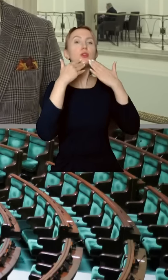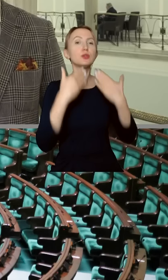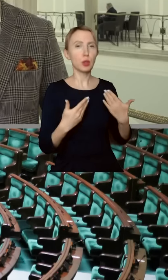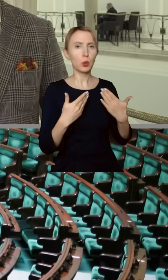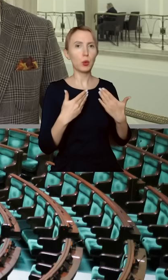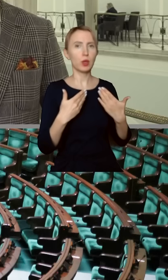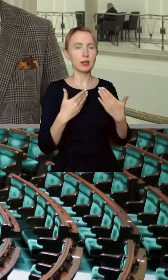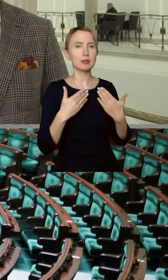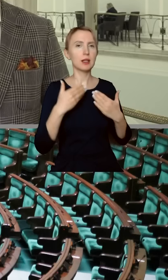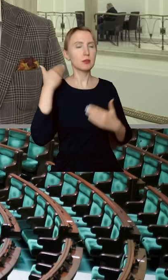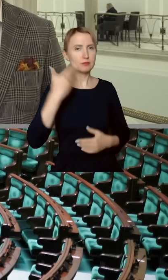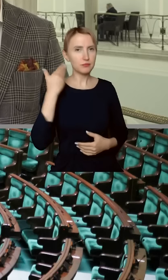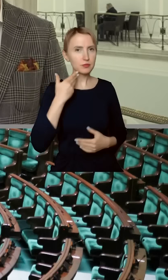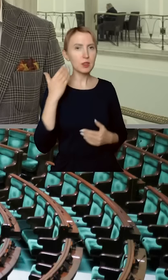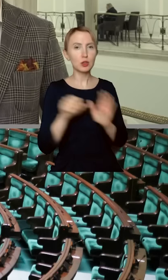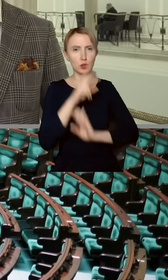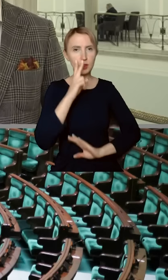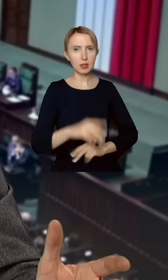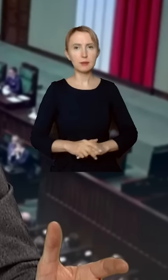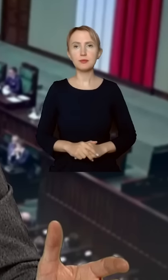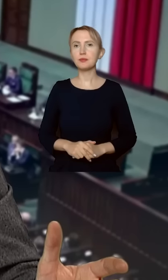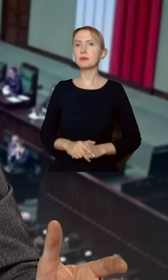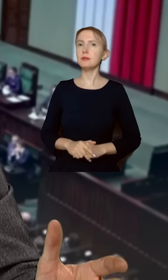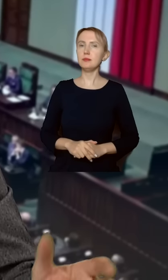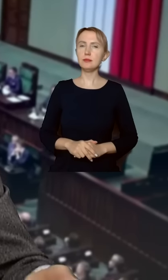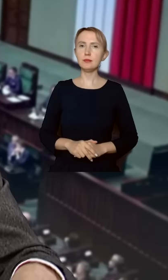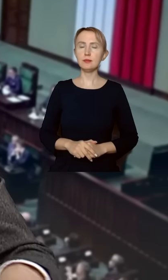korespondencję, za tą relację i do zobaczenia. A my